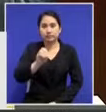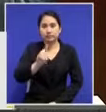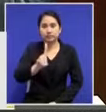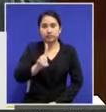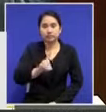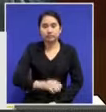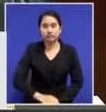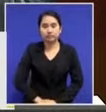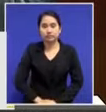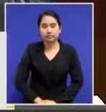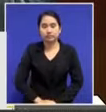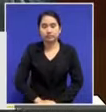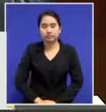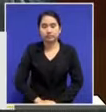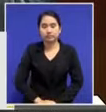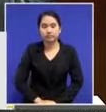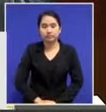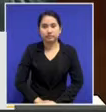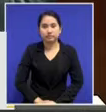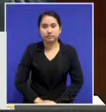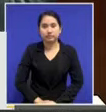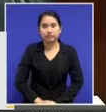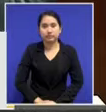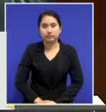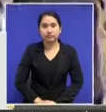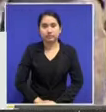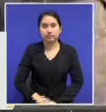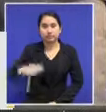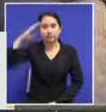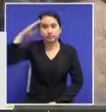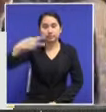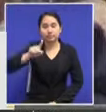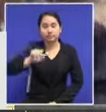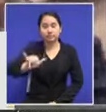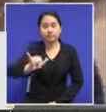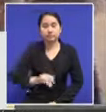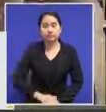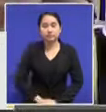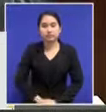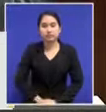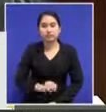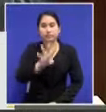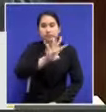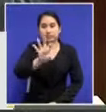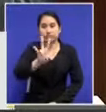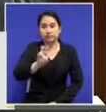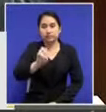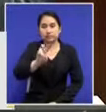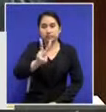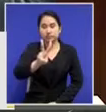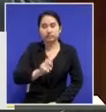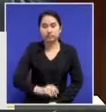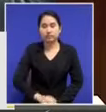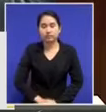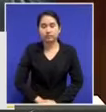471พลเอกวริษฐ์โรจนภักดี พลเอกประยุทธ์จันทร์โอชาครับ 472